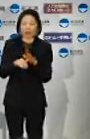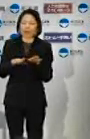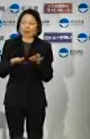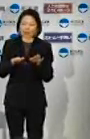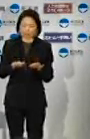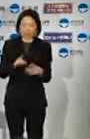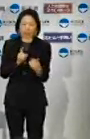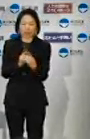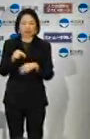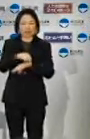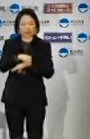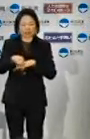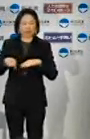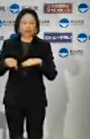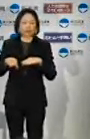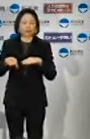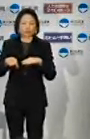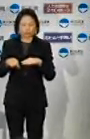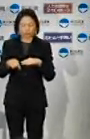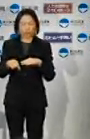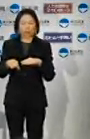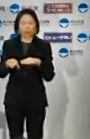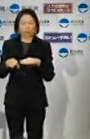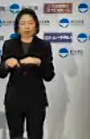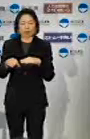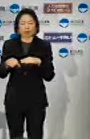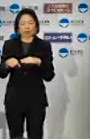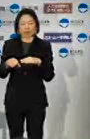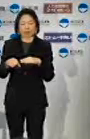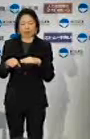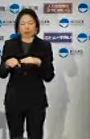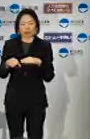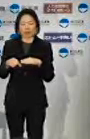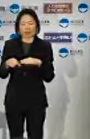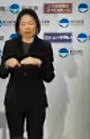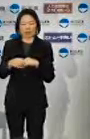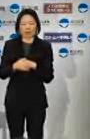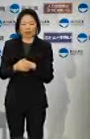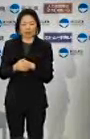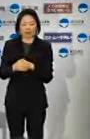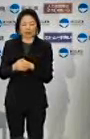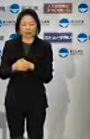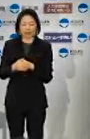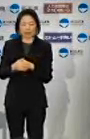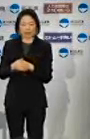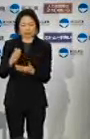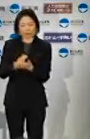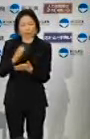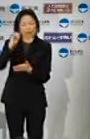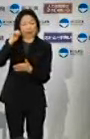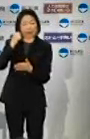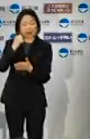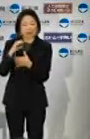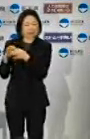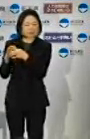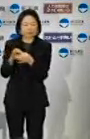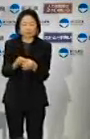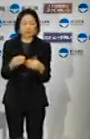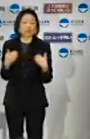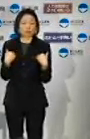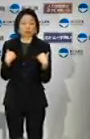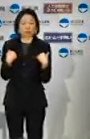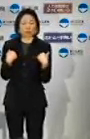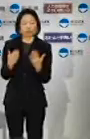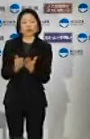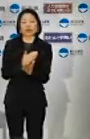そうした対策を緩めるという状況には、緩められるという状況にはないというのが判断でありま